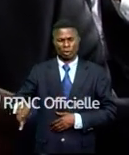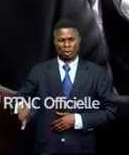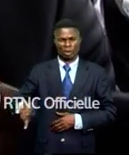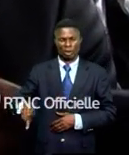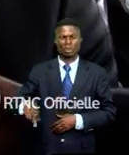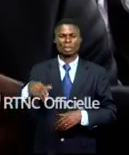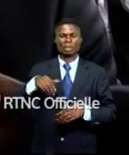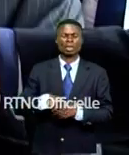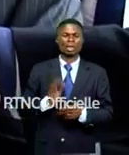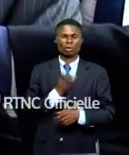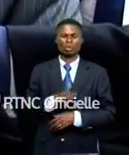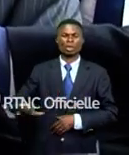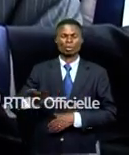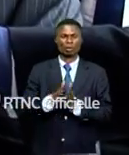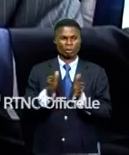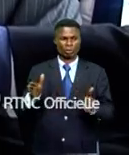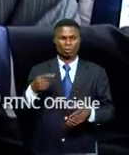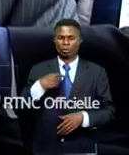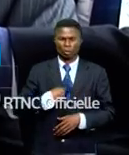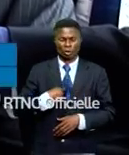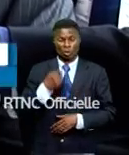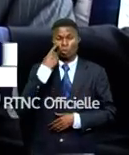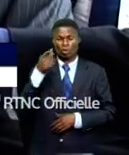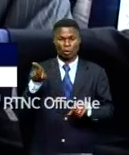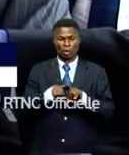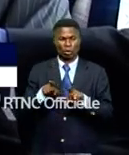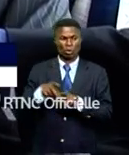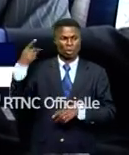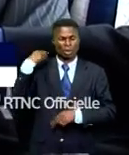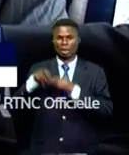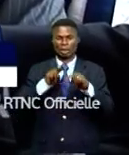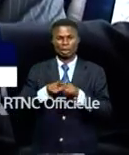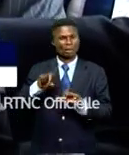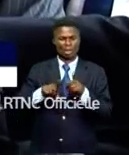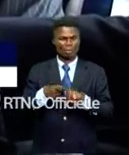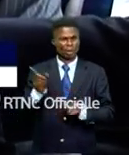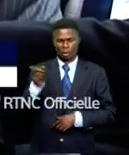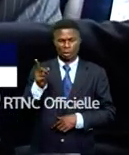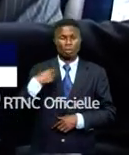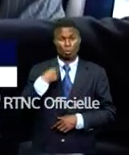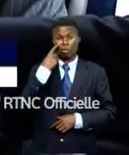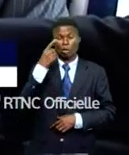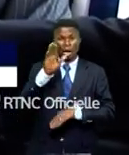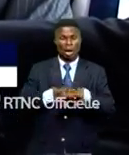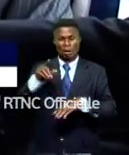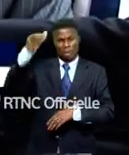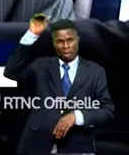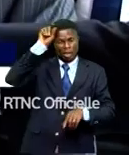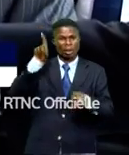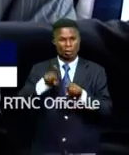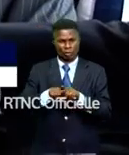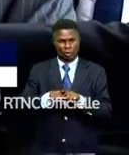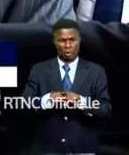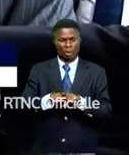qu'au niveau national. Je ne l'ai jamais considéré comme honorable député ou collègue, non. Je l'ai toujours appelé grand frère,